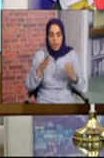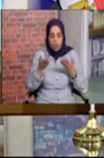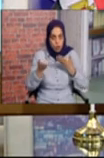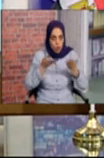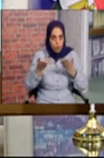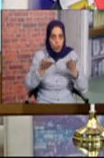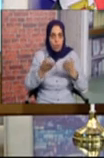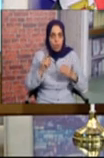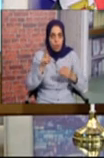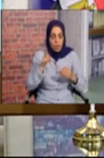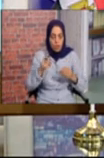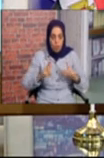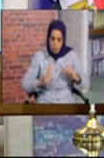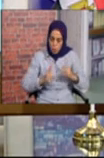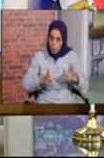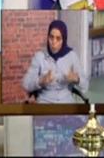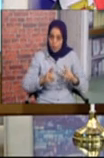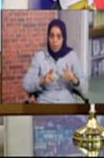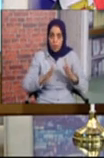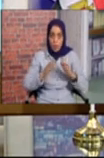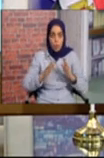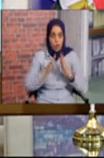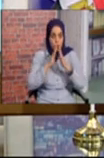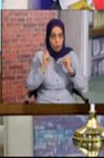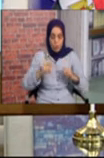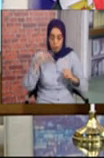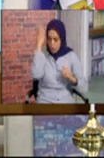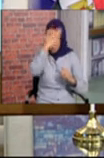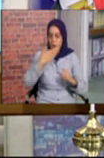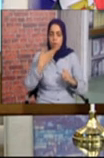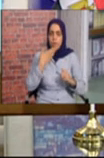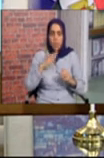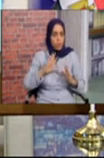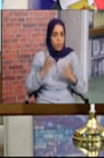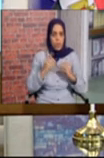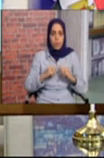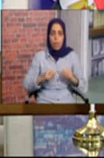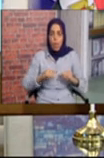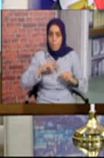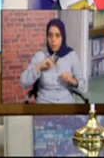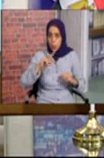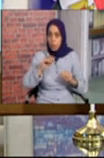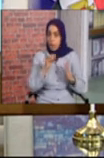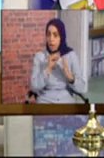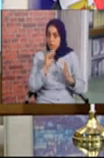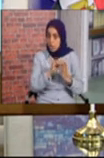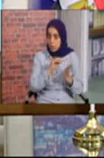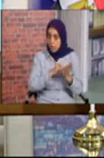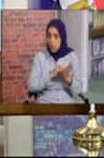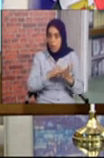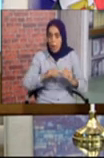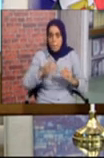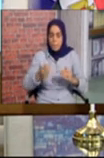الطرفين، إن كان الأوروبي أو إن كان الأفريقي أو إن كان أي حتة، بدون أساس دي